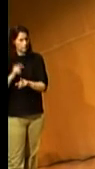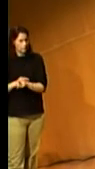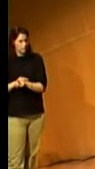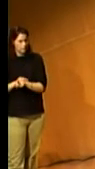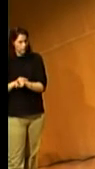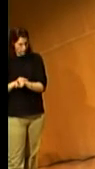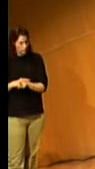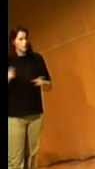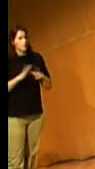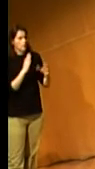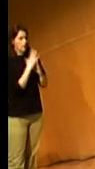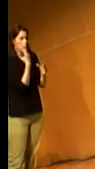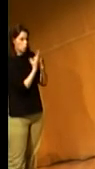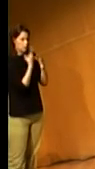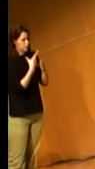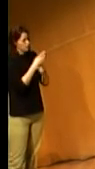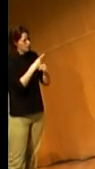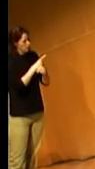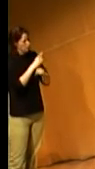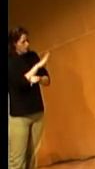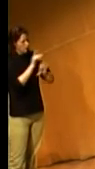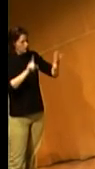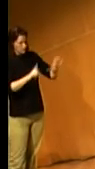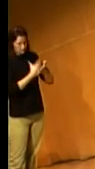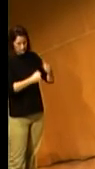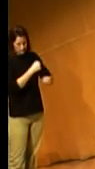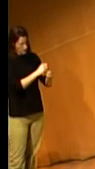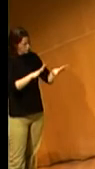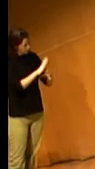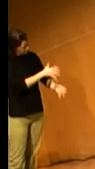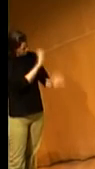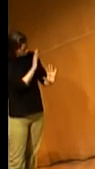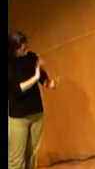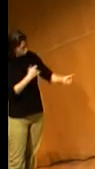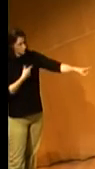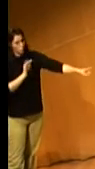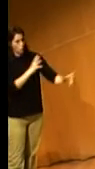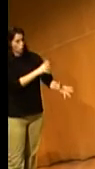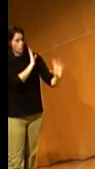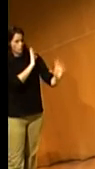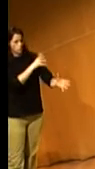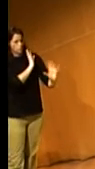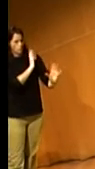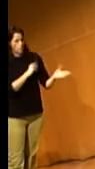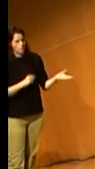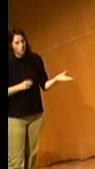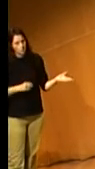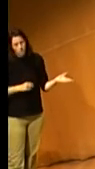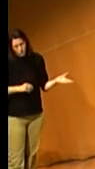et donc l'ULIS de Jacques de Roma, elle a une dizaine d'années aussi, à peu près 9 ans, voilà. Donc